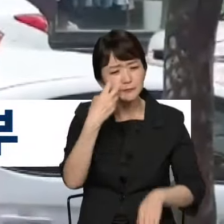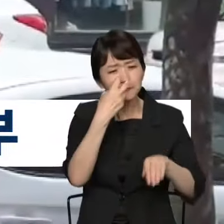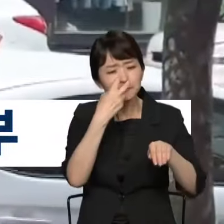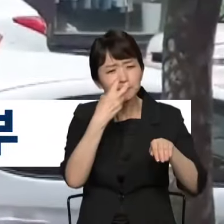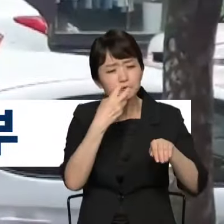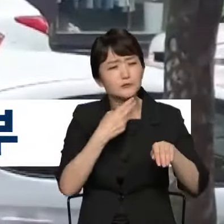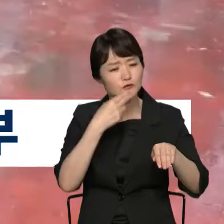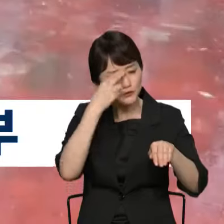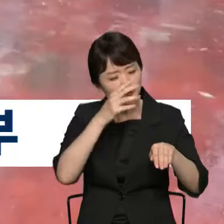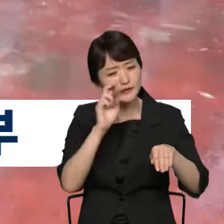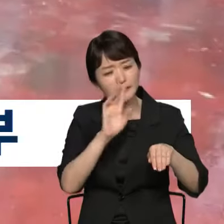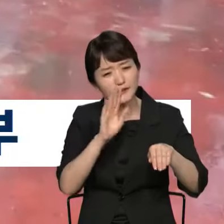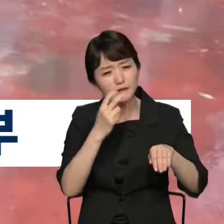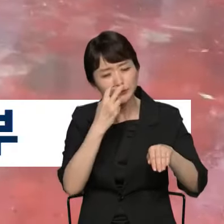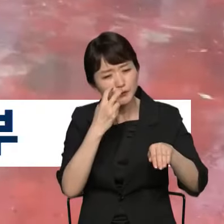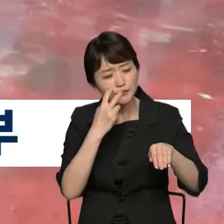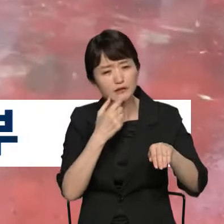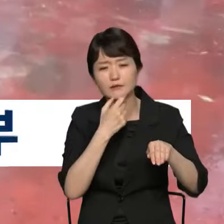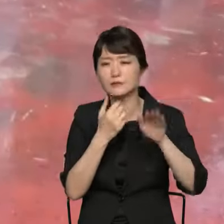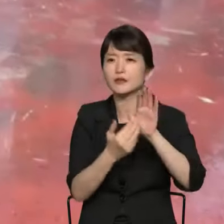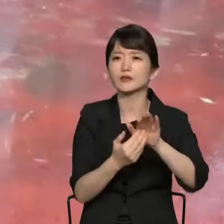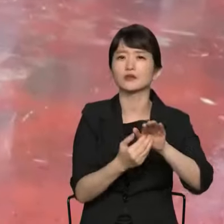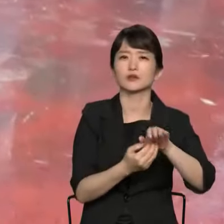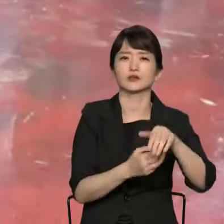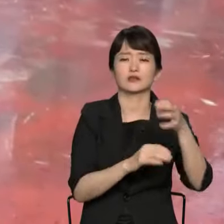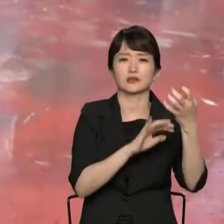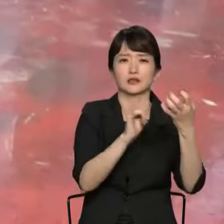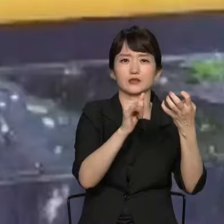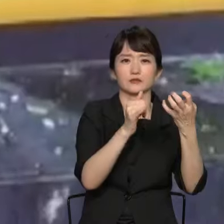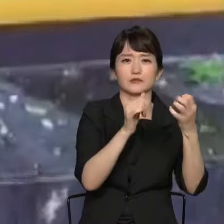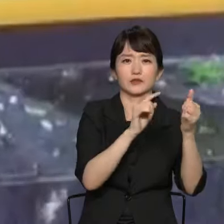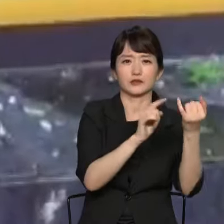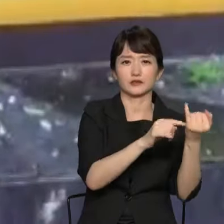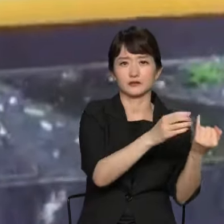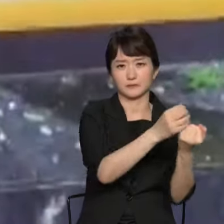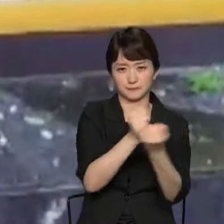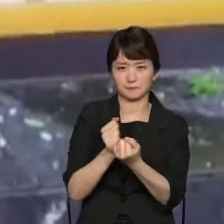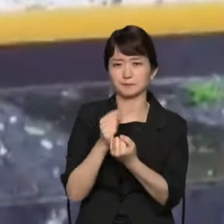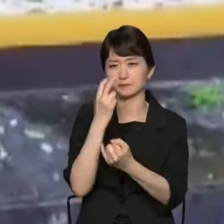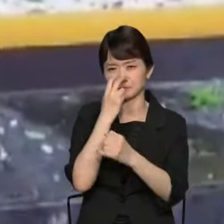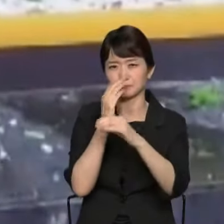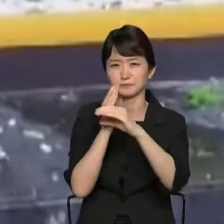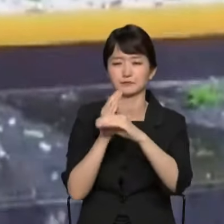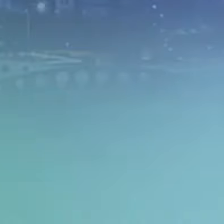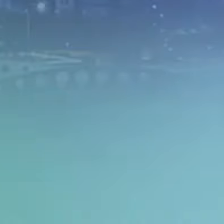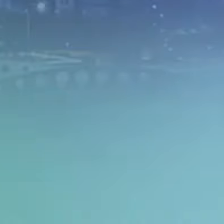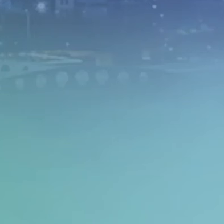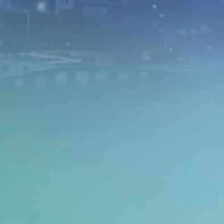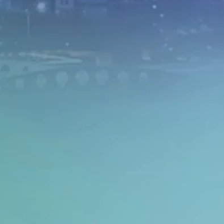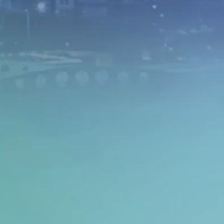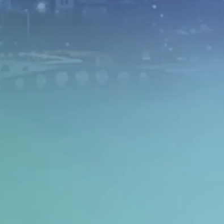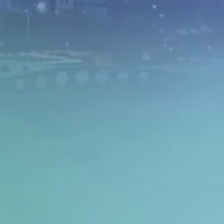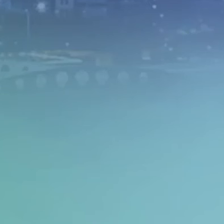혐의로 운전자인 40대 여성을 입관에 조사하고 있습니다 JTBC 윤두열 있니다